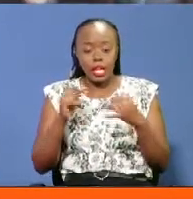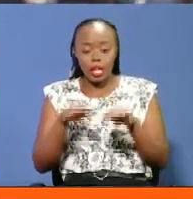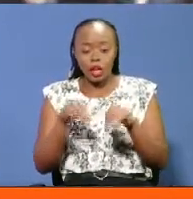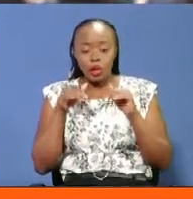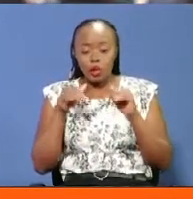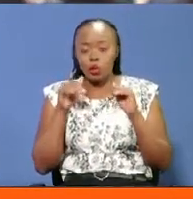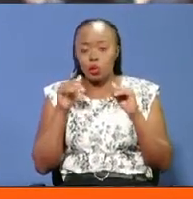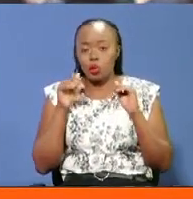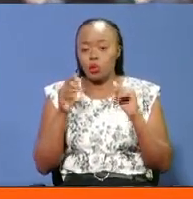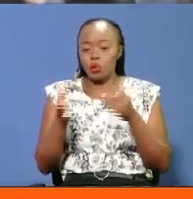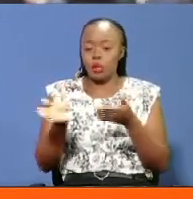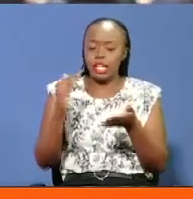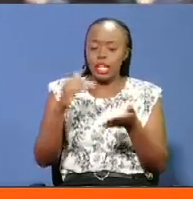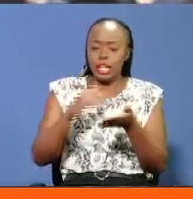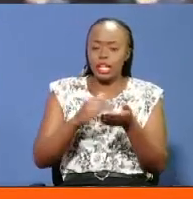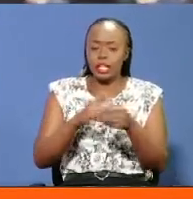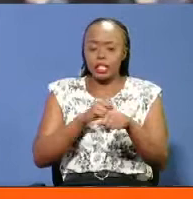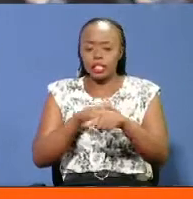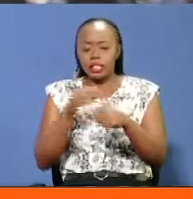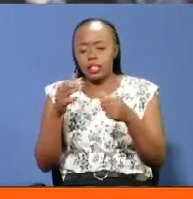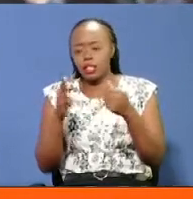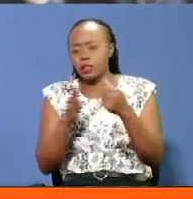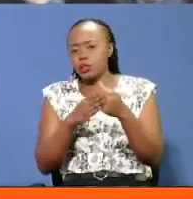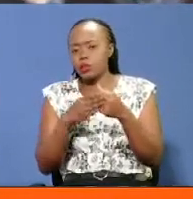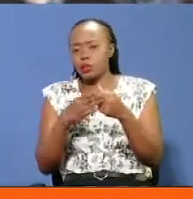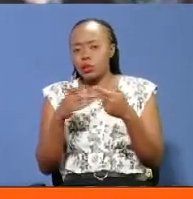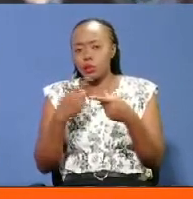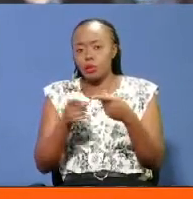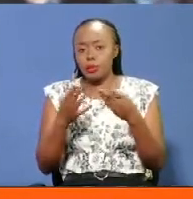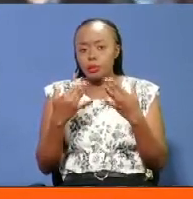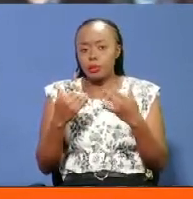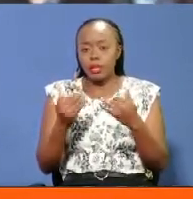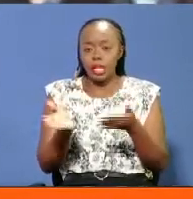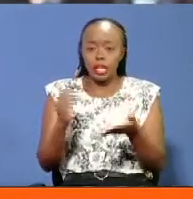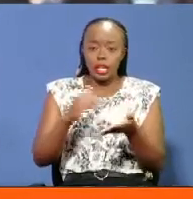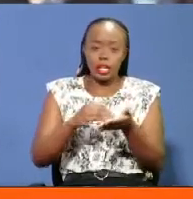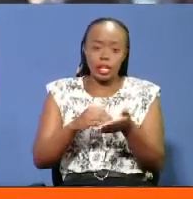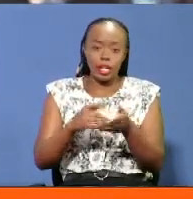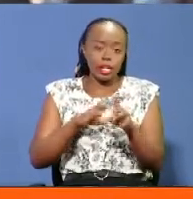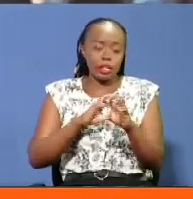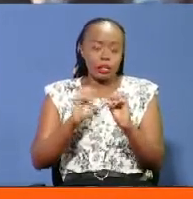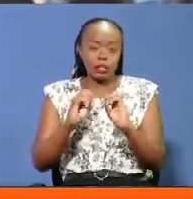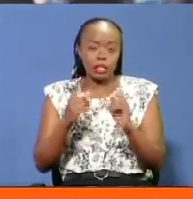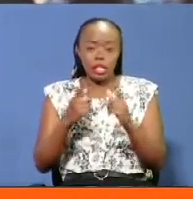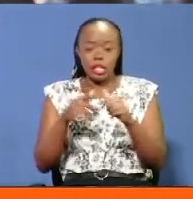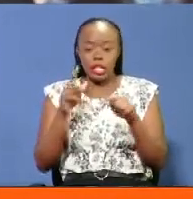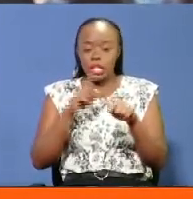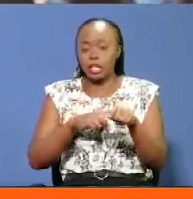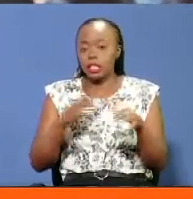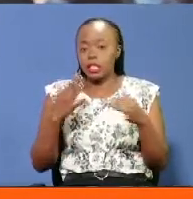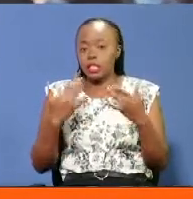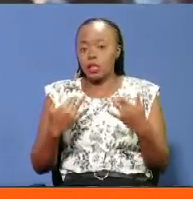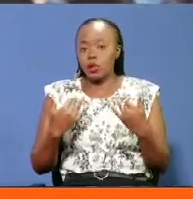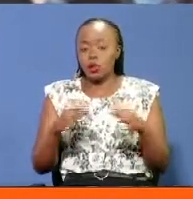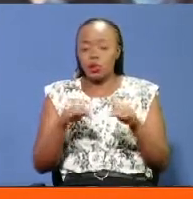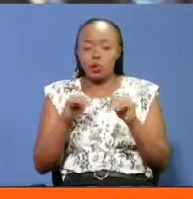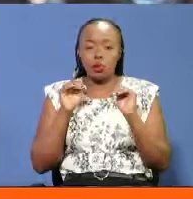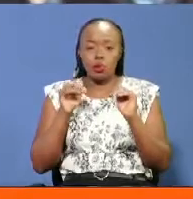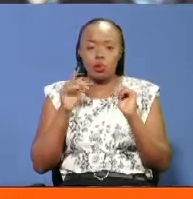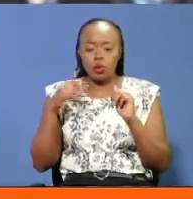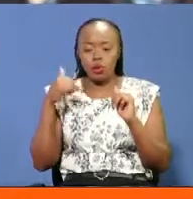kwa shamba kama saa 10, lakini hawakurudi. Sasa wakati tunawagoja, ndio simu